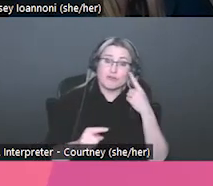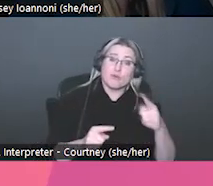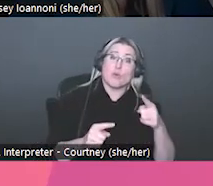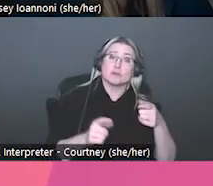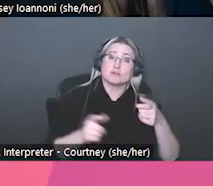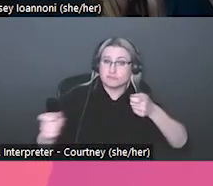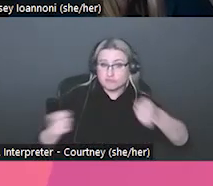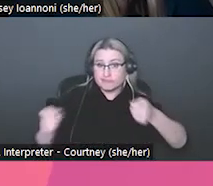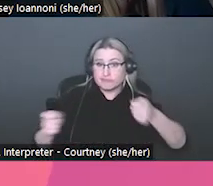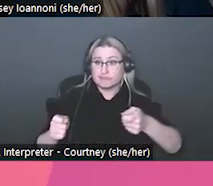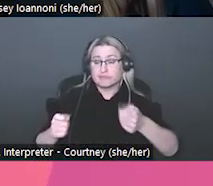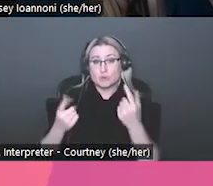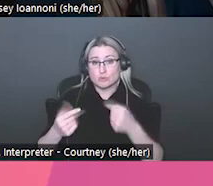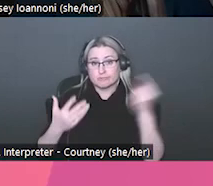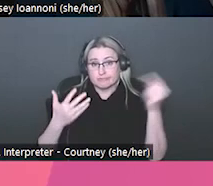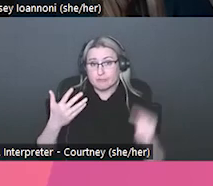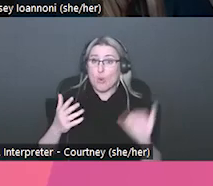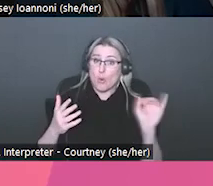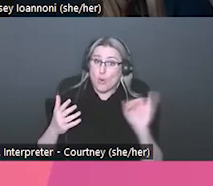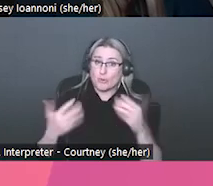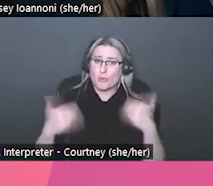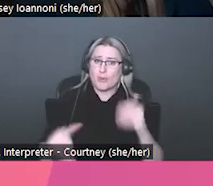nuisibles, douloureuses ou humiliantes.